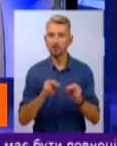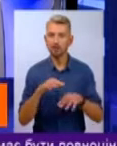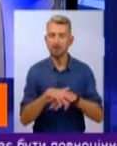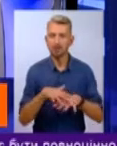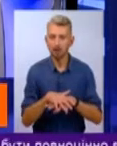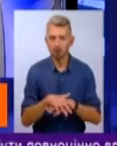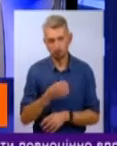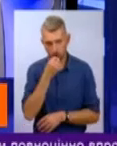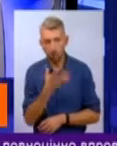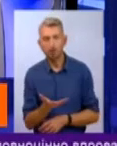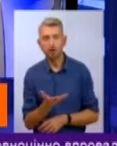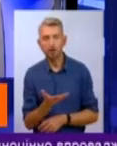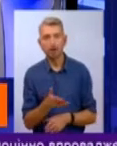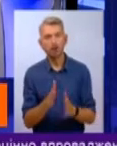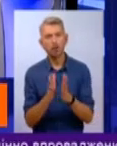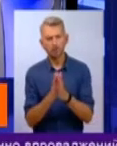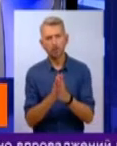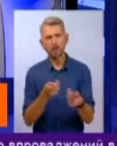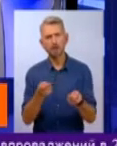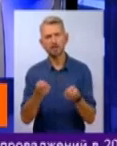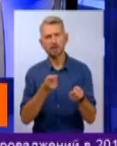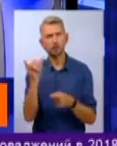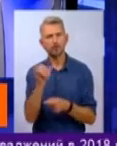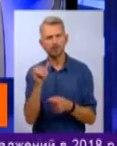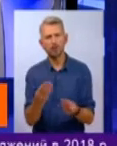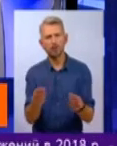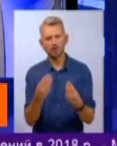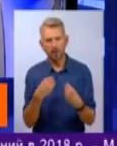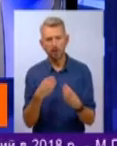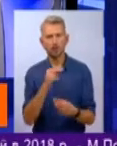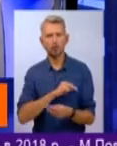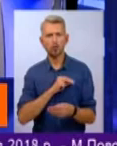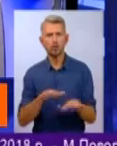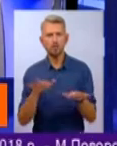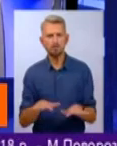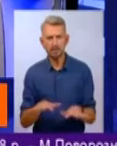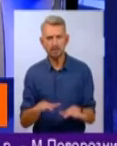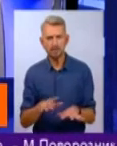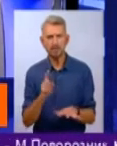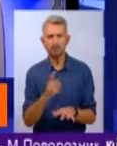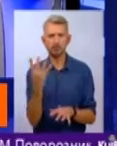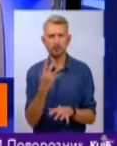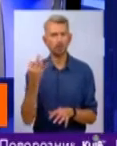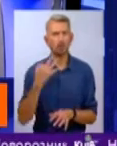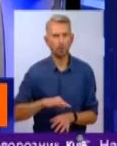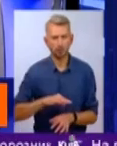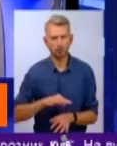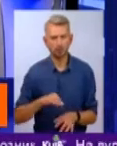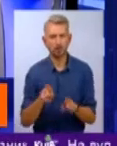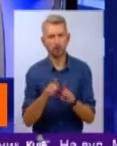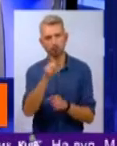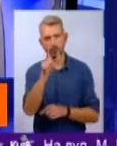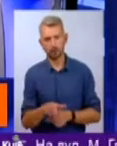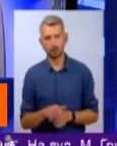математики. Окей. Просять адміністрацію університету, дайте на робоче місце з 4-го курсу таку-то